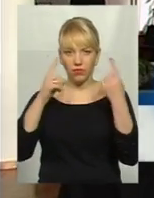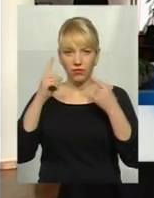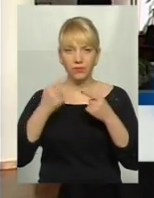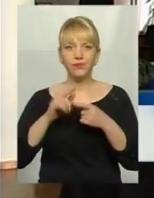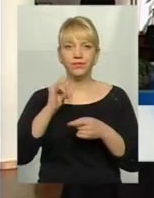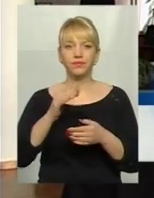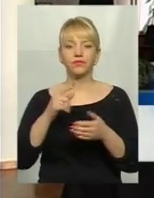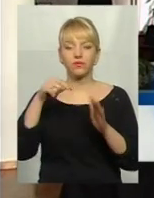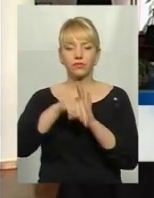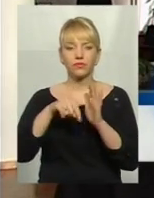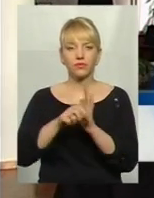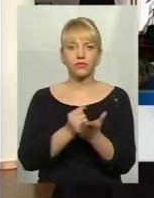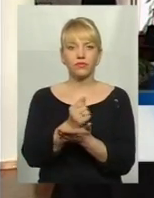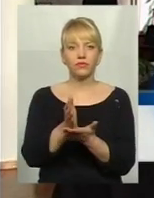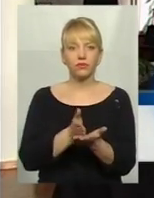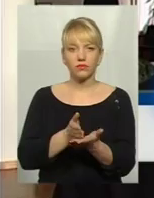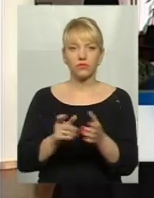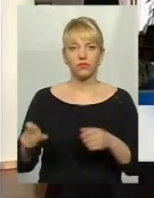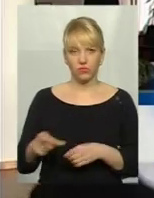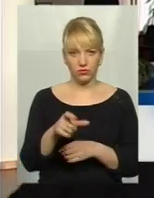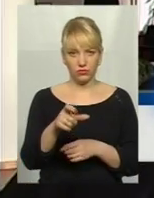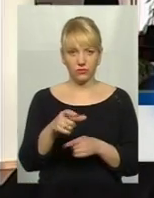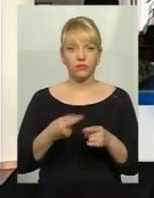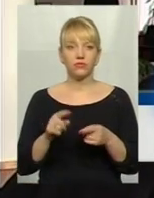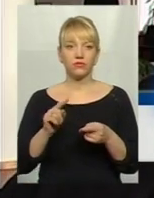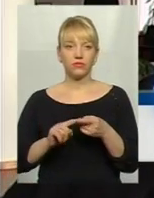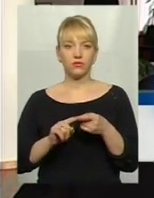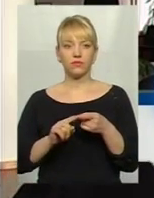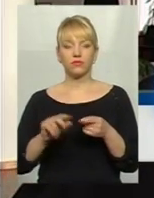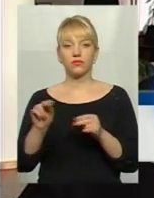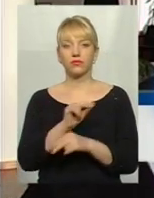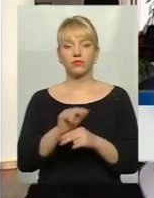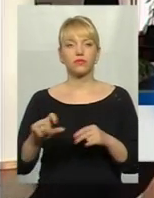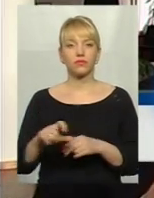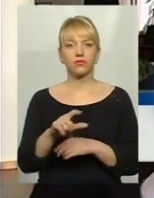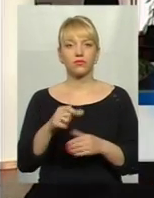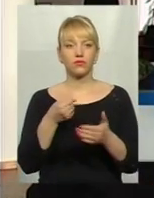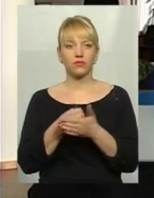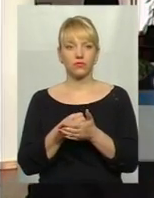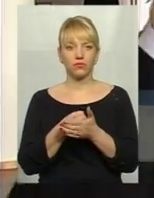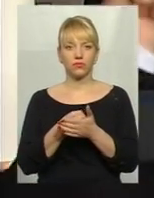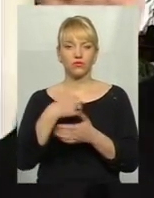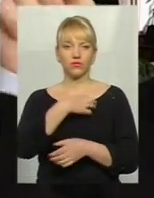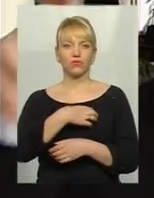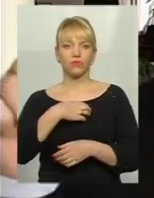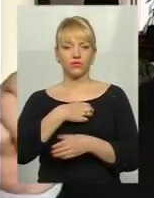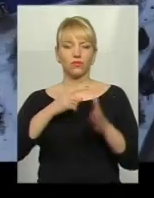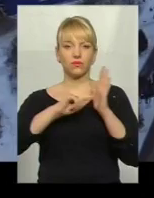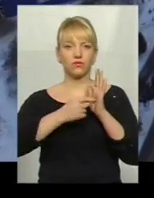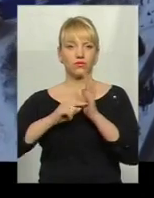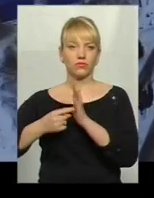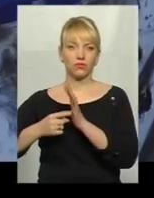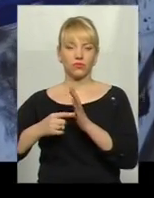передусім інфраструктури дорожньої, тобто ремонти доріг до ключових точок